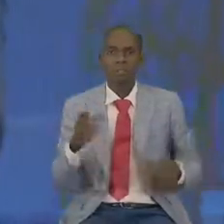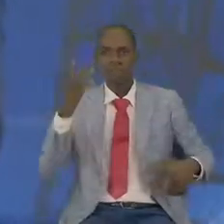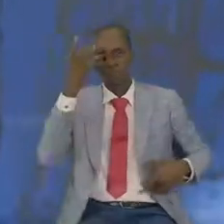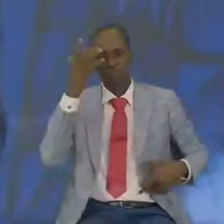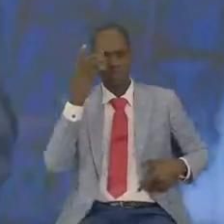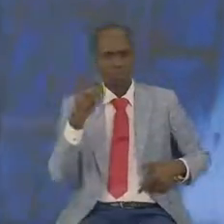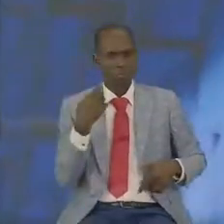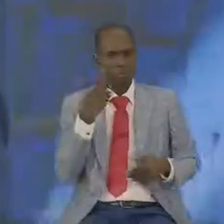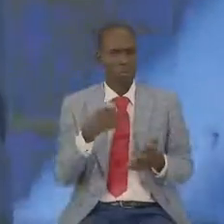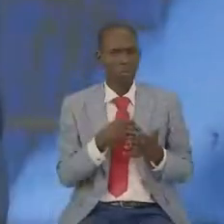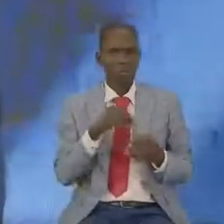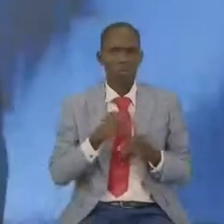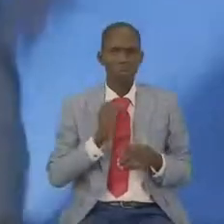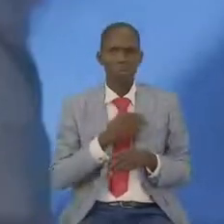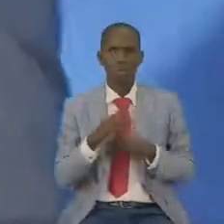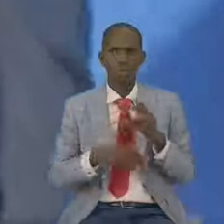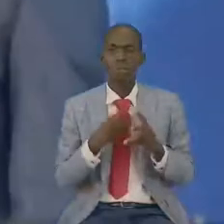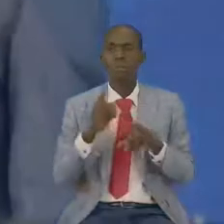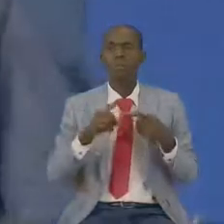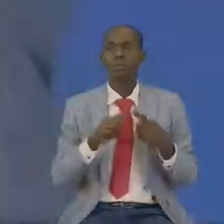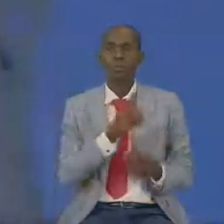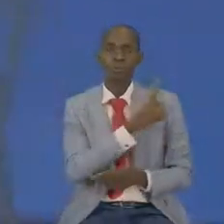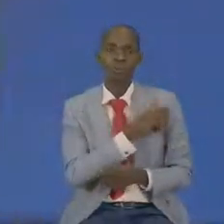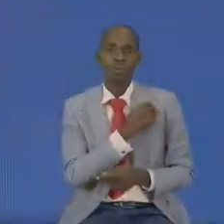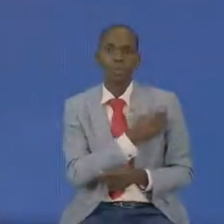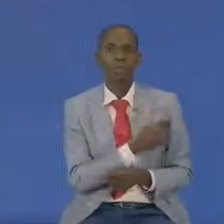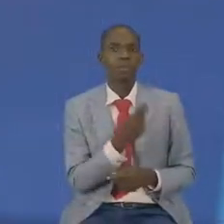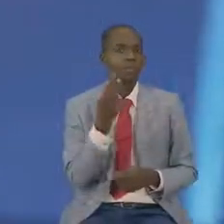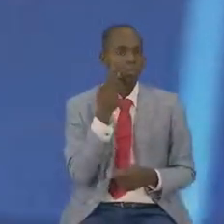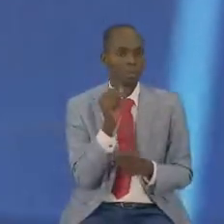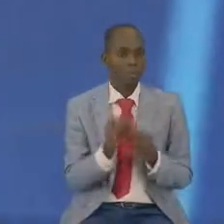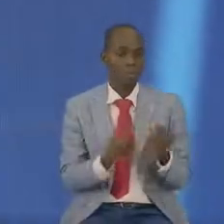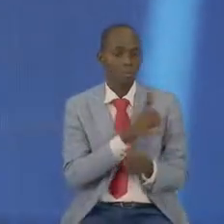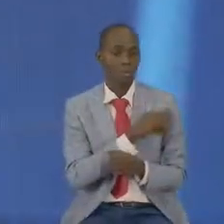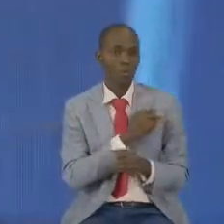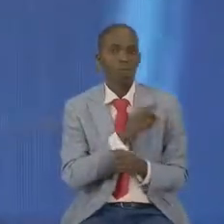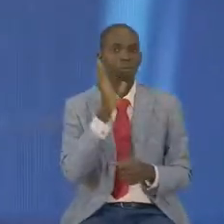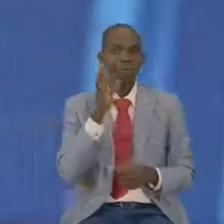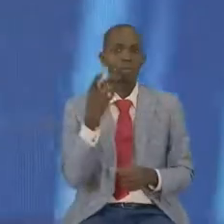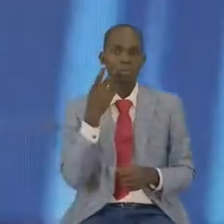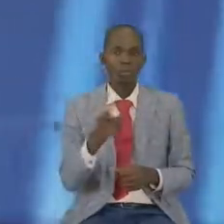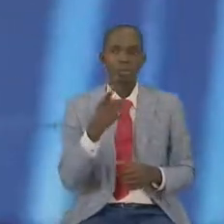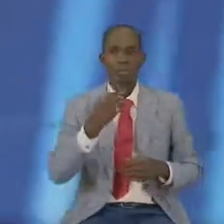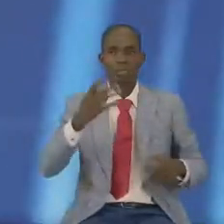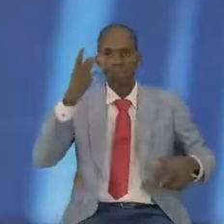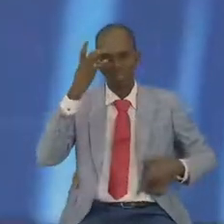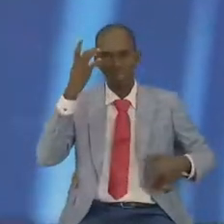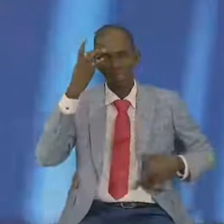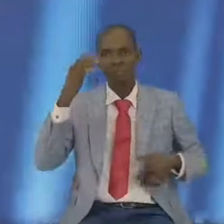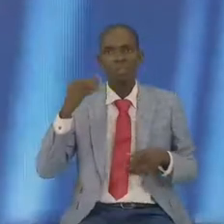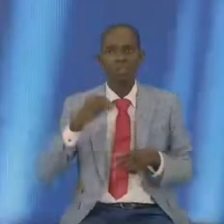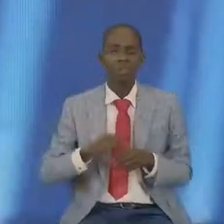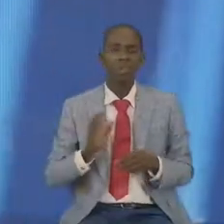notre monde? Si vous allez aux hôpitaux et visiter chaque chambre, vous verrez les maladies de